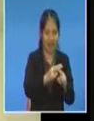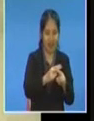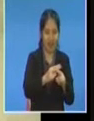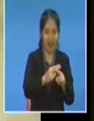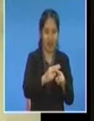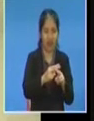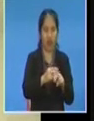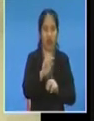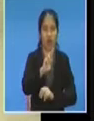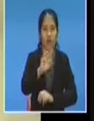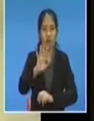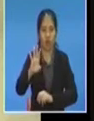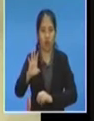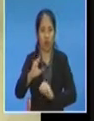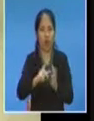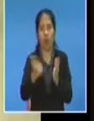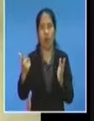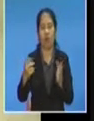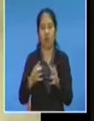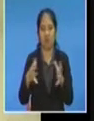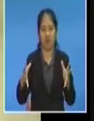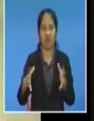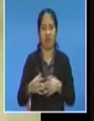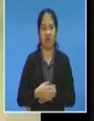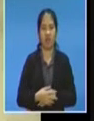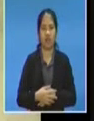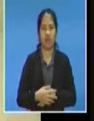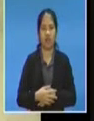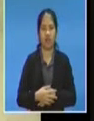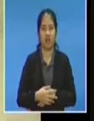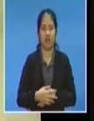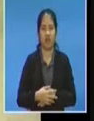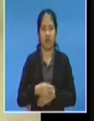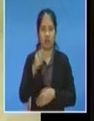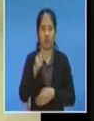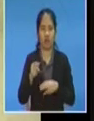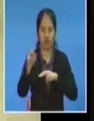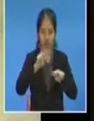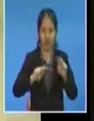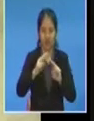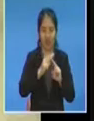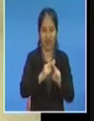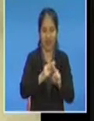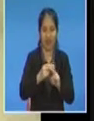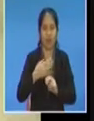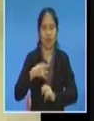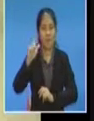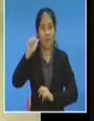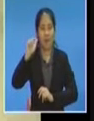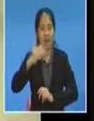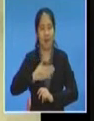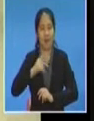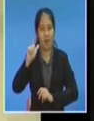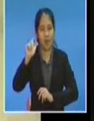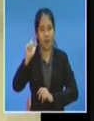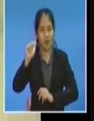าต้องหาเลี้ยงตัวเองคุณแม่ผมเป็นแค่โรคแผลกดทับ